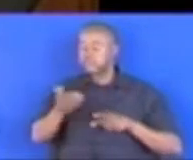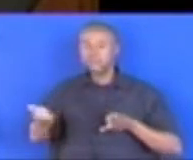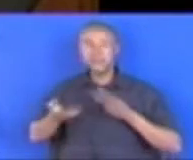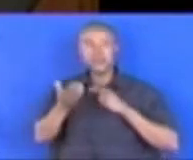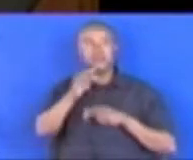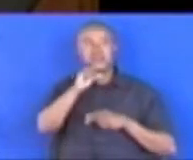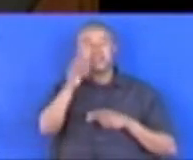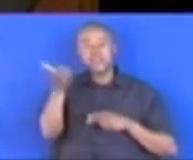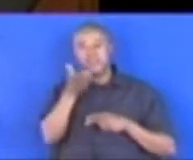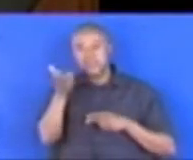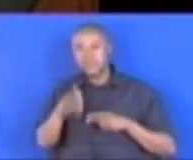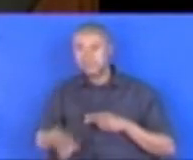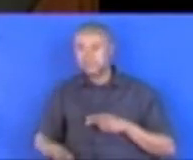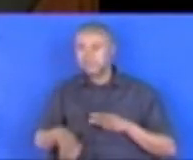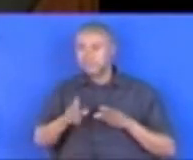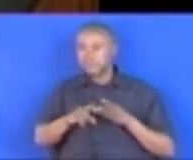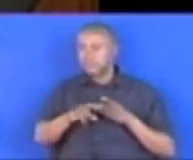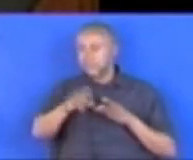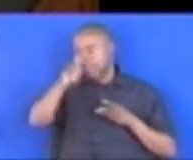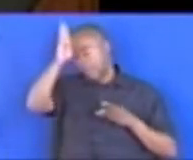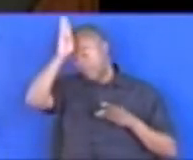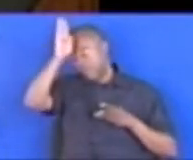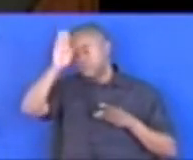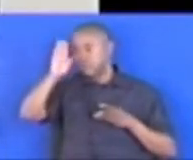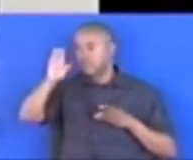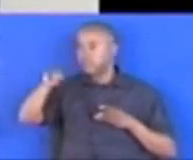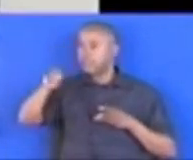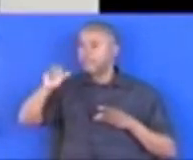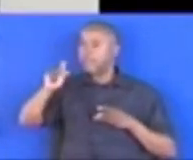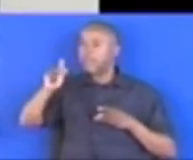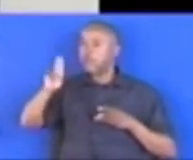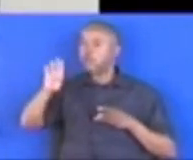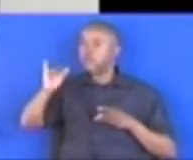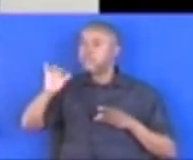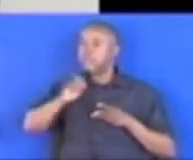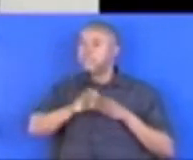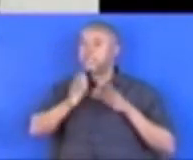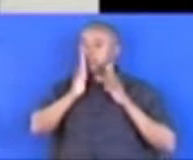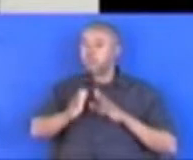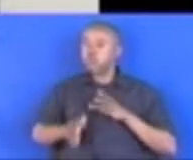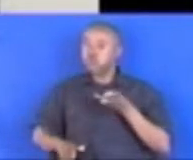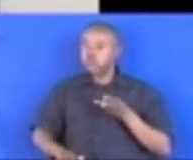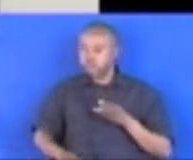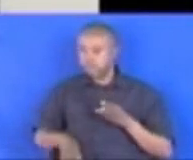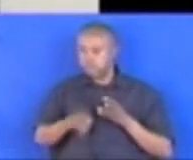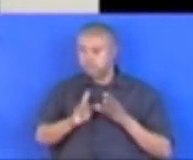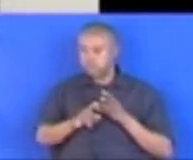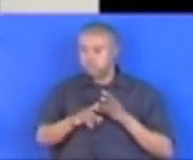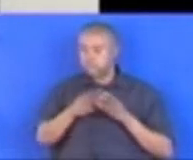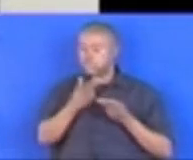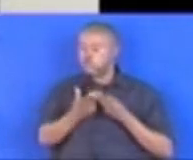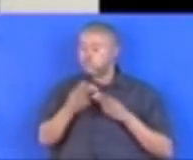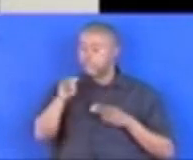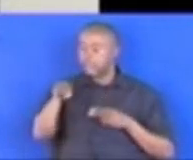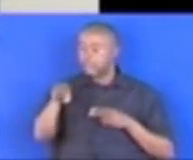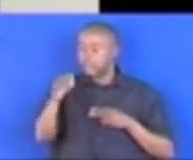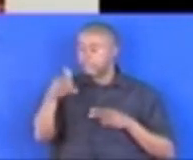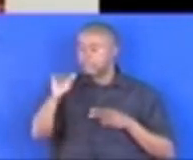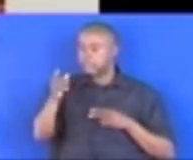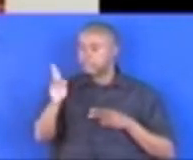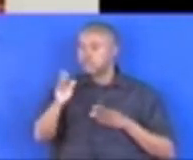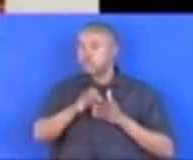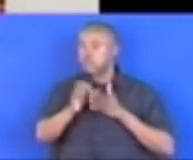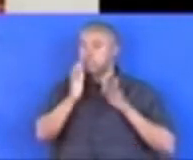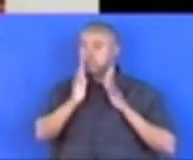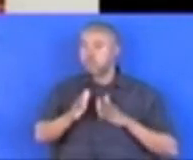Jamii; Profesa Abel Makubi, Katibu Mkuu Afya; Dr. John Jingu, Katibu Mkuu Maendeleo ya